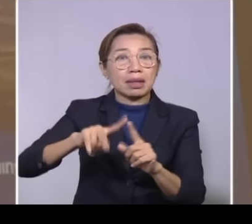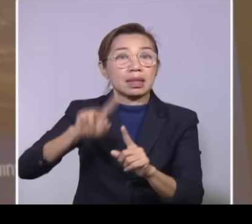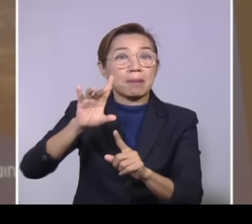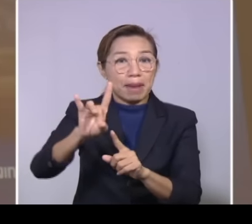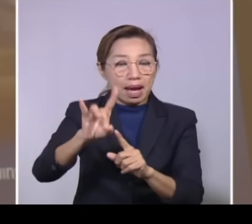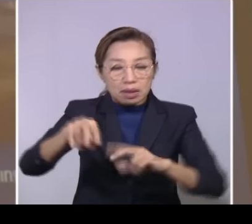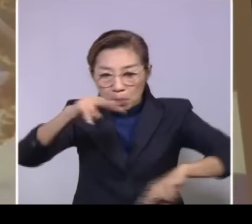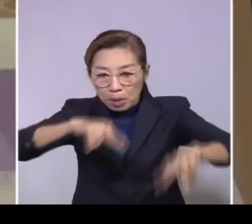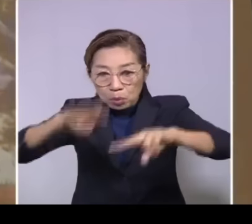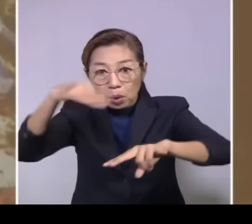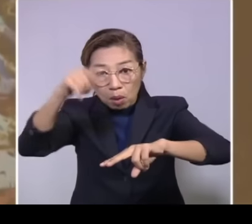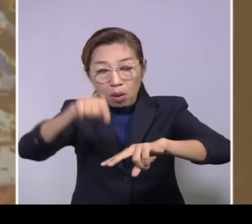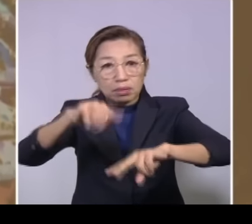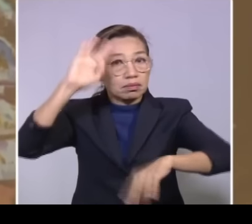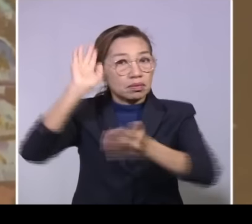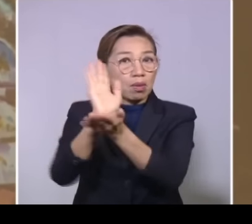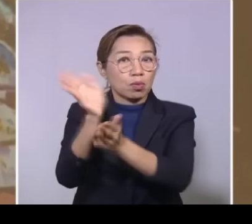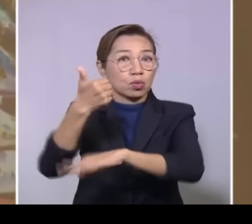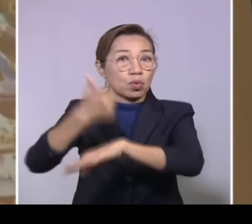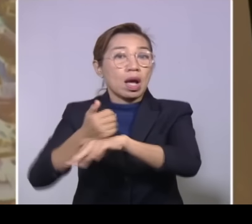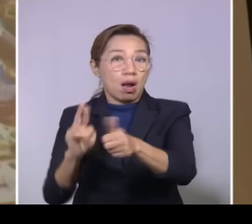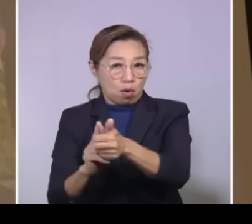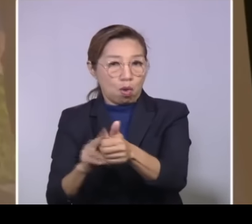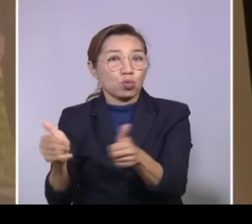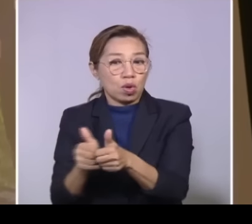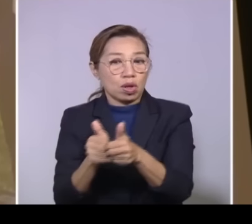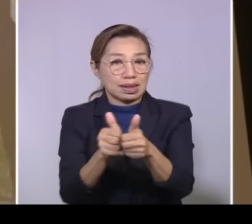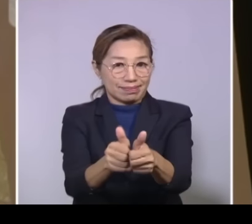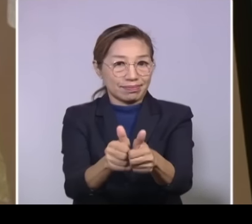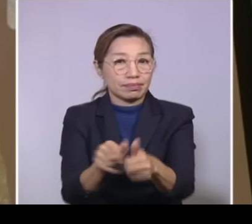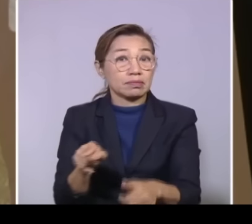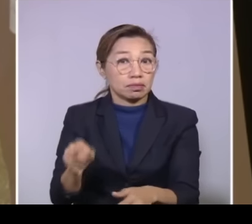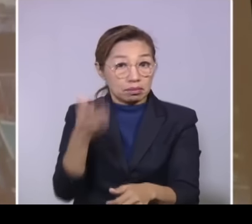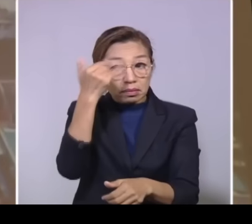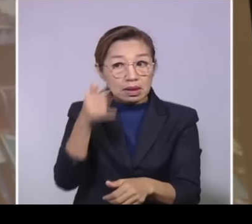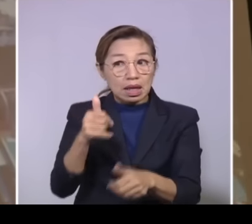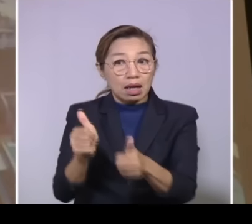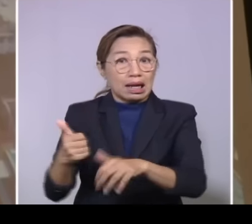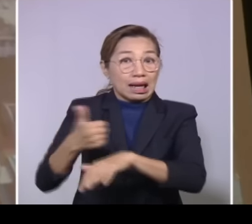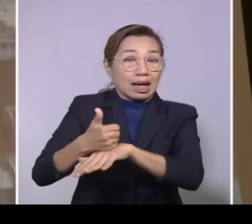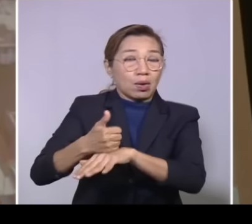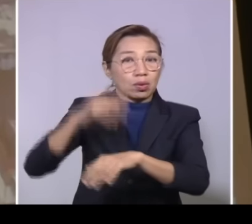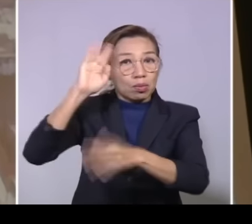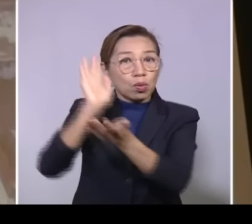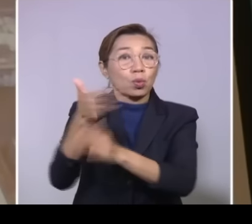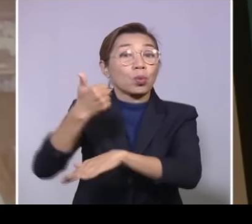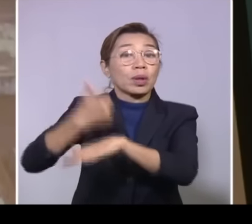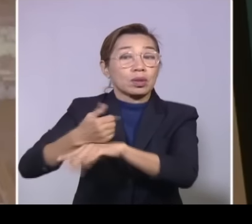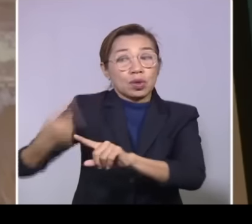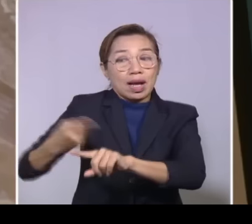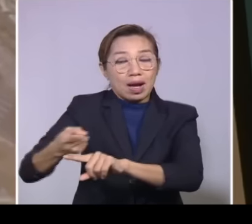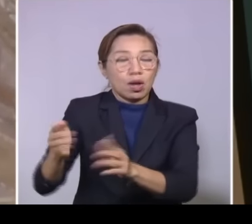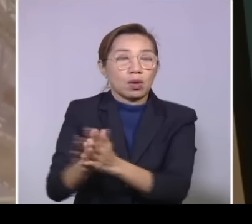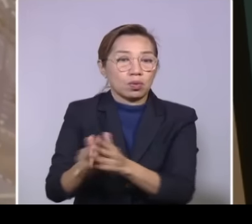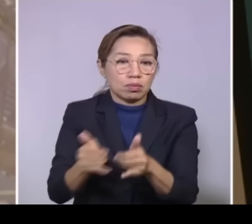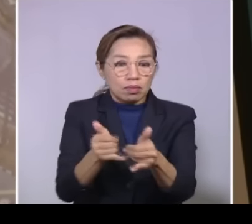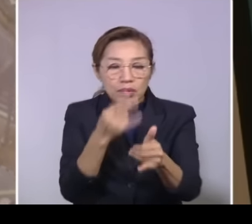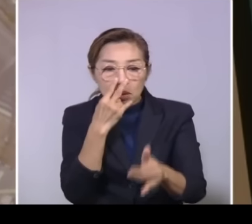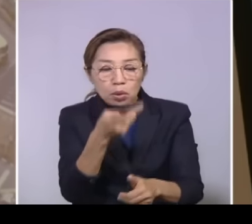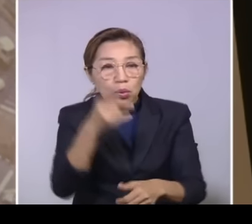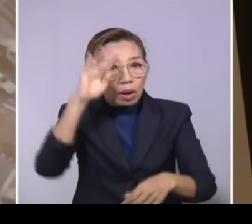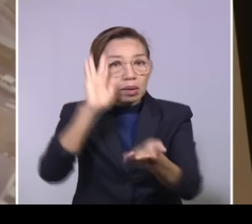พันเพชรรองผู้บัญชาตำรวจแห่งชาติรักษาราชการแทนผู้บัญชาการตำรวจแห่งชาติค่ะเพื่อไปติดตามผลการ